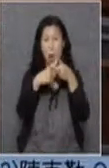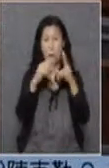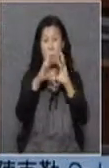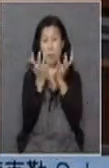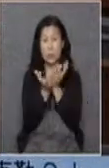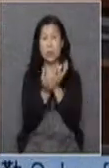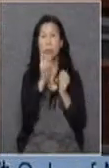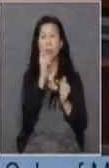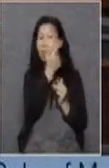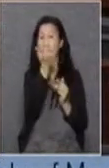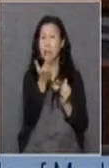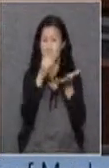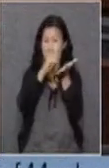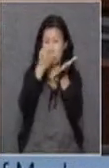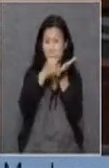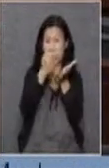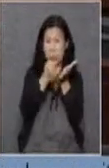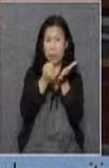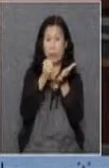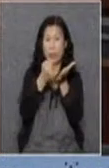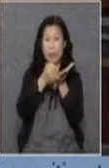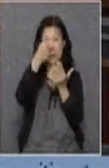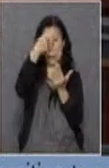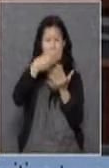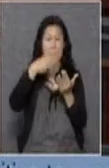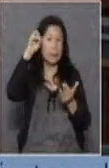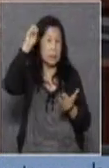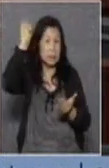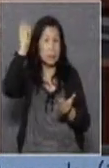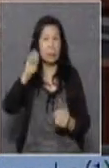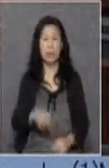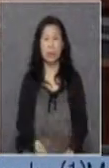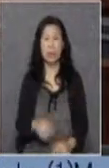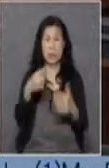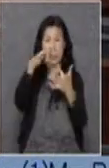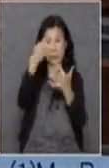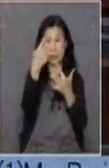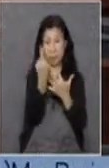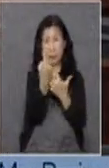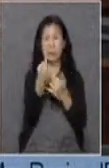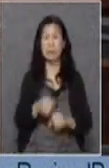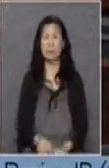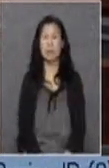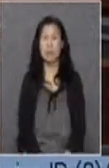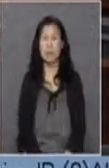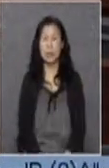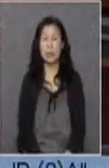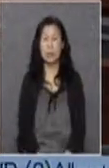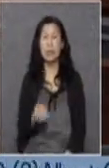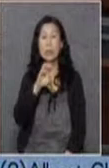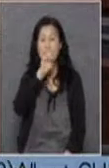眾多的稅務的優惠的建議中的其中的一項，就是